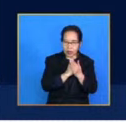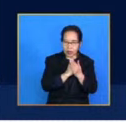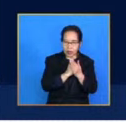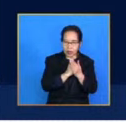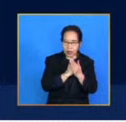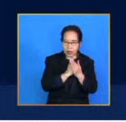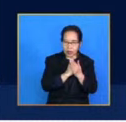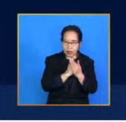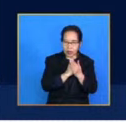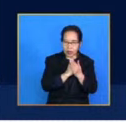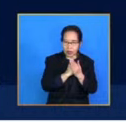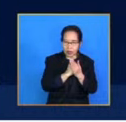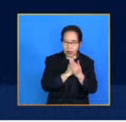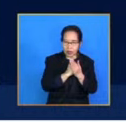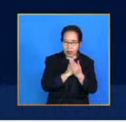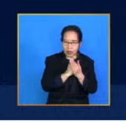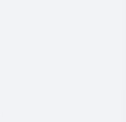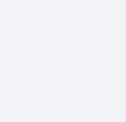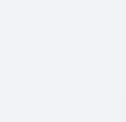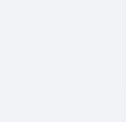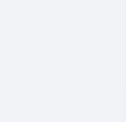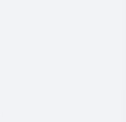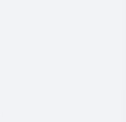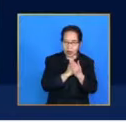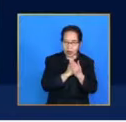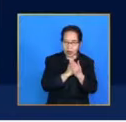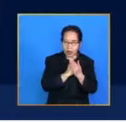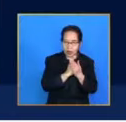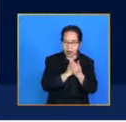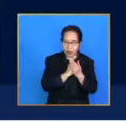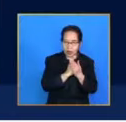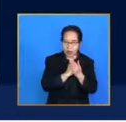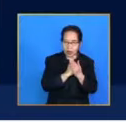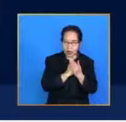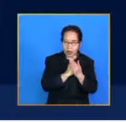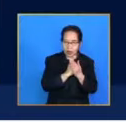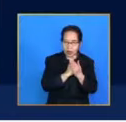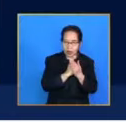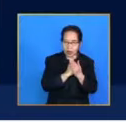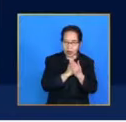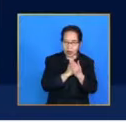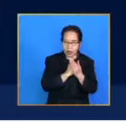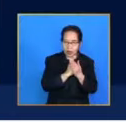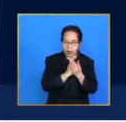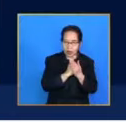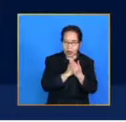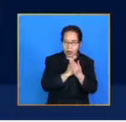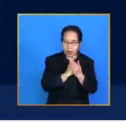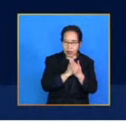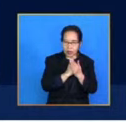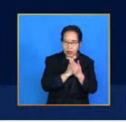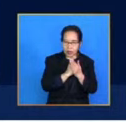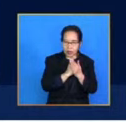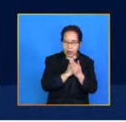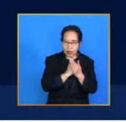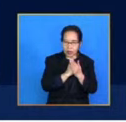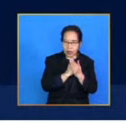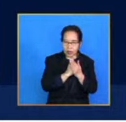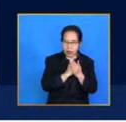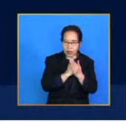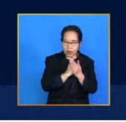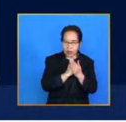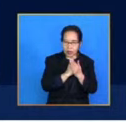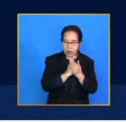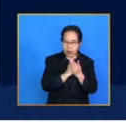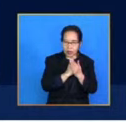himay-himayin natin yung verse na yan. Kasi ginagamit nila yan para i-debunk yung yan kasi yung basis na ano